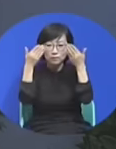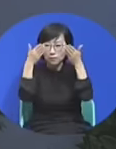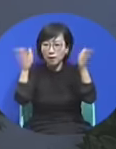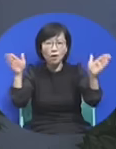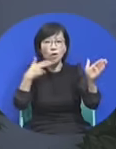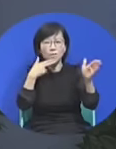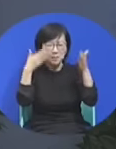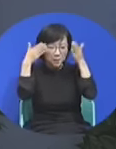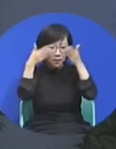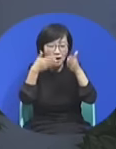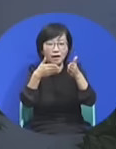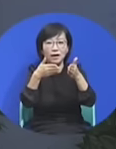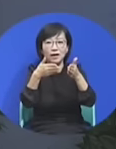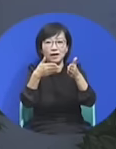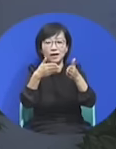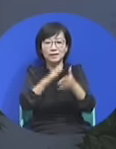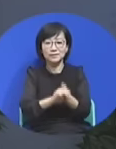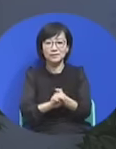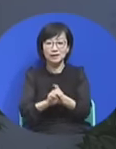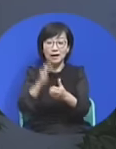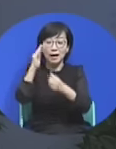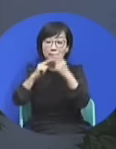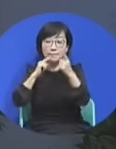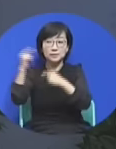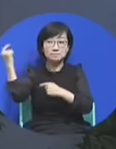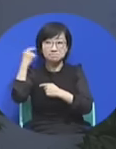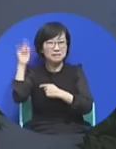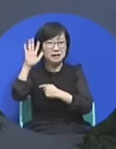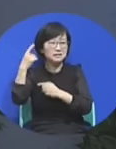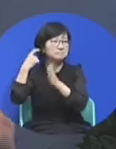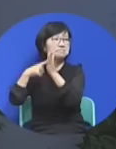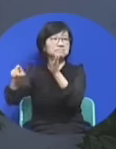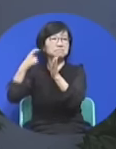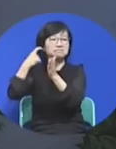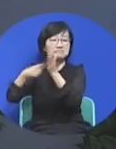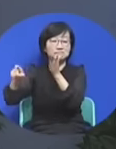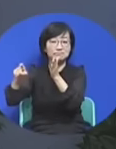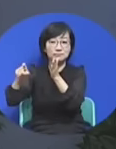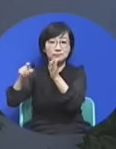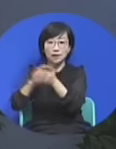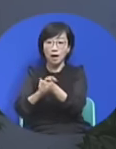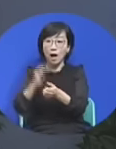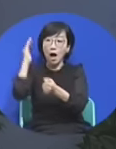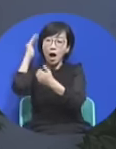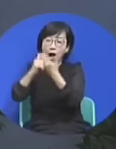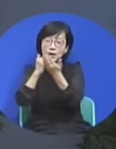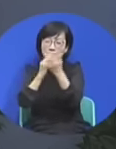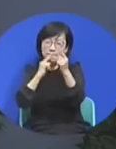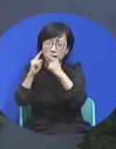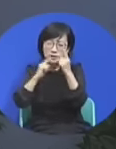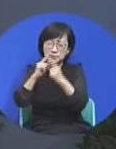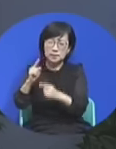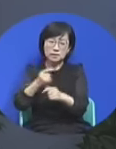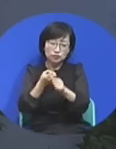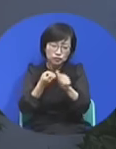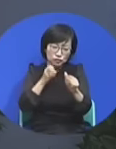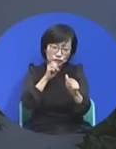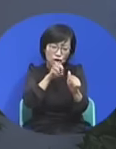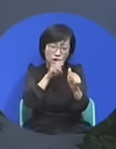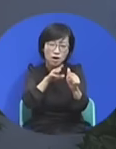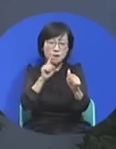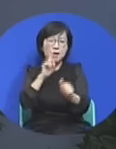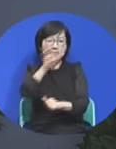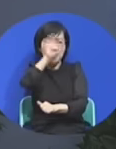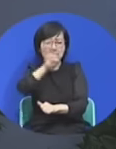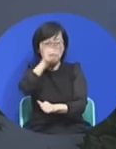anything apart from that. 하나님 말씀 듣지 않습니다. People don't listen to the word of God. 하나님이 말씀을 계속했습니다만은 듣지 않습니다. God continued to give His word,